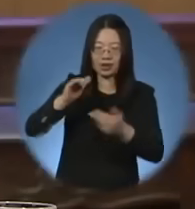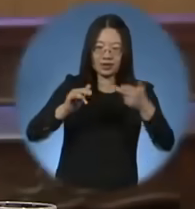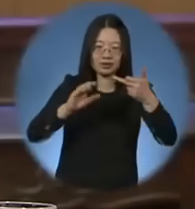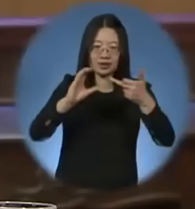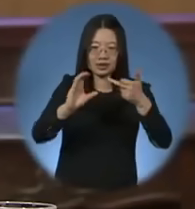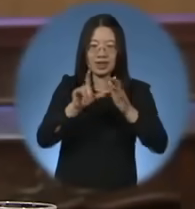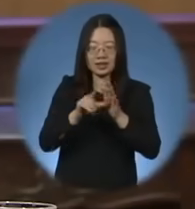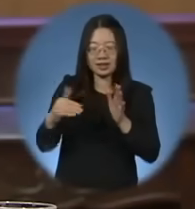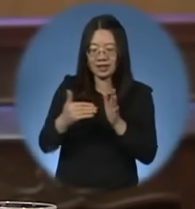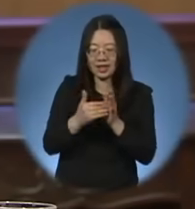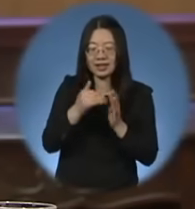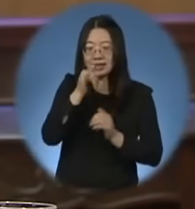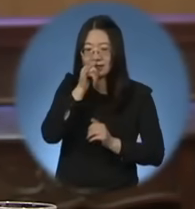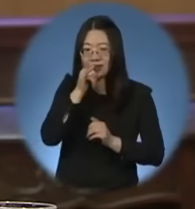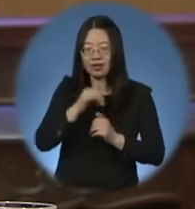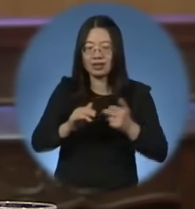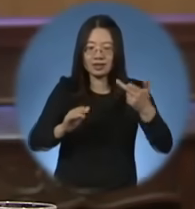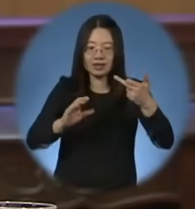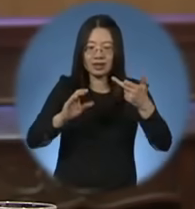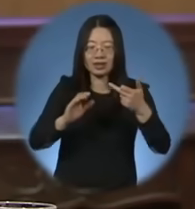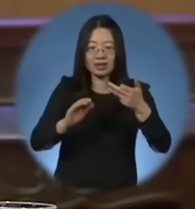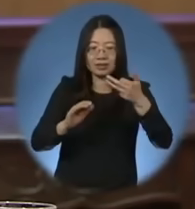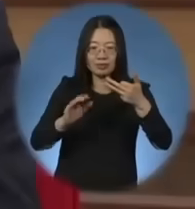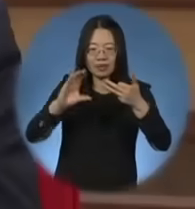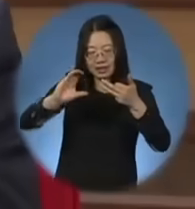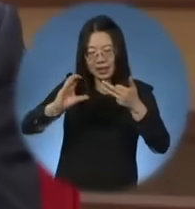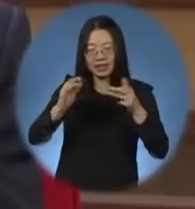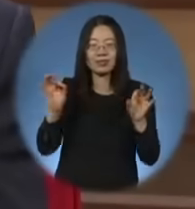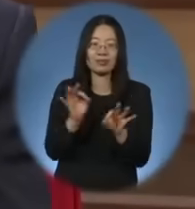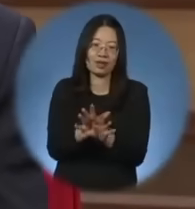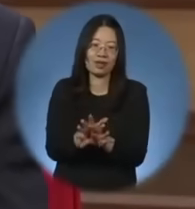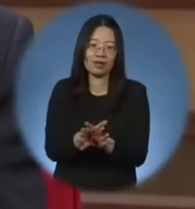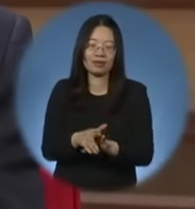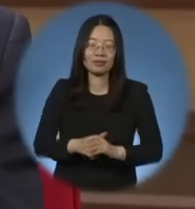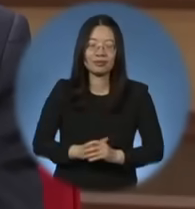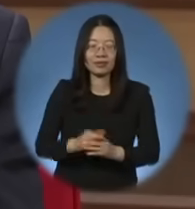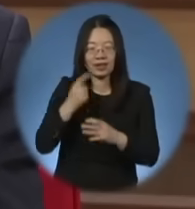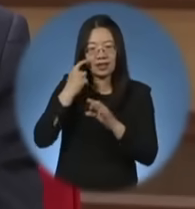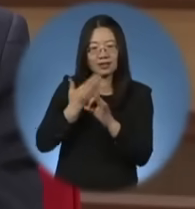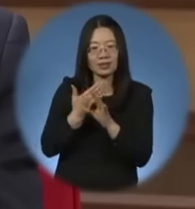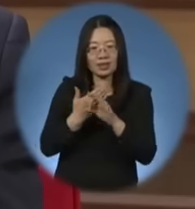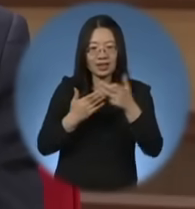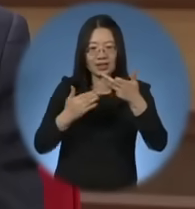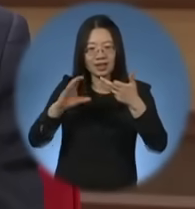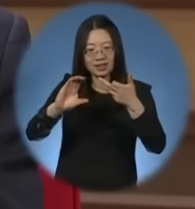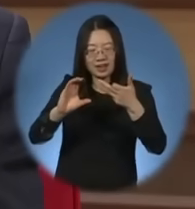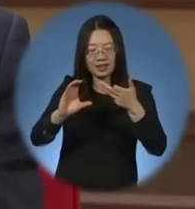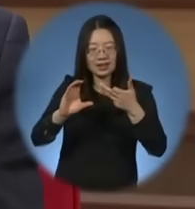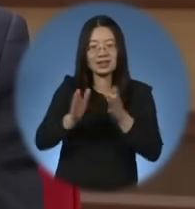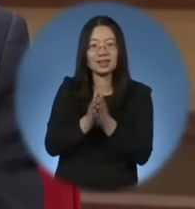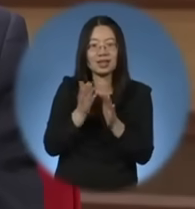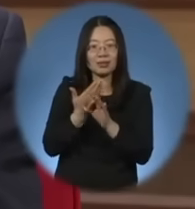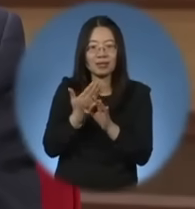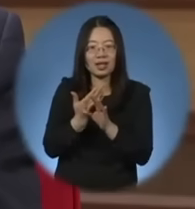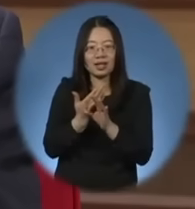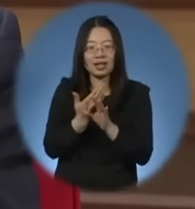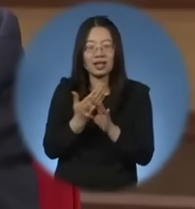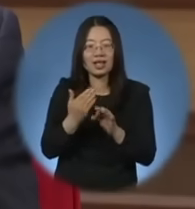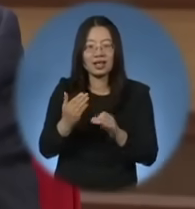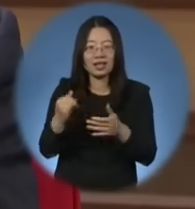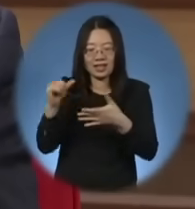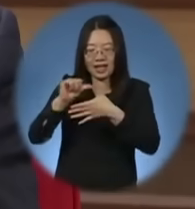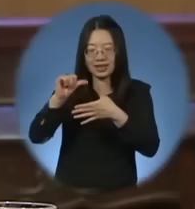17세기까지 있어요 17세기 18세기는 없어져요 왜냐면은 18세기 들어오면은